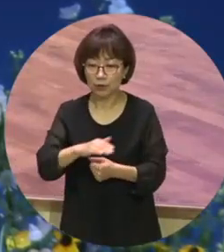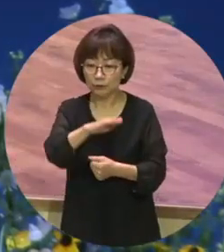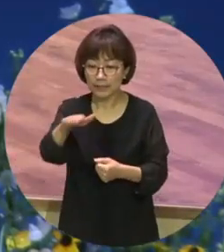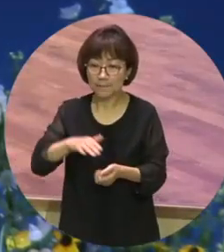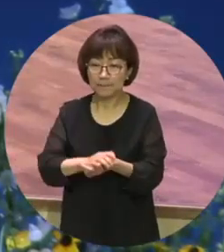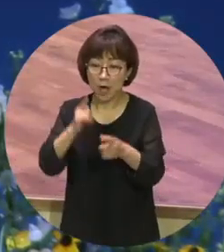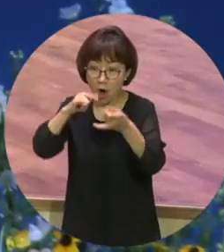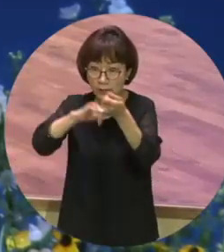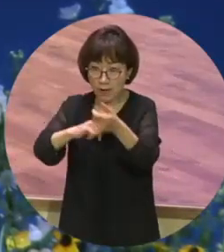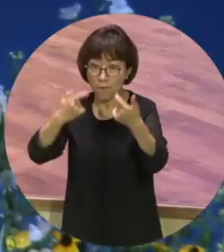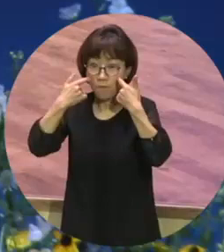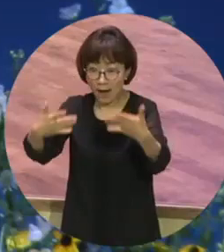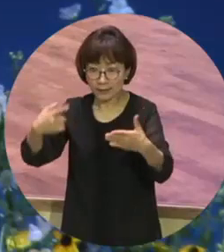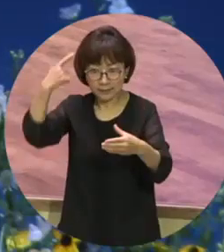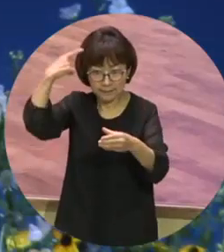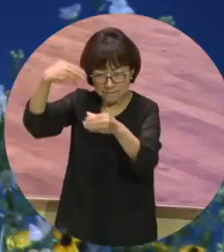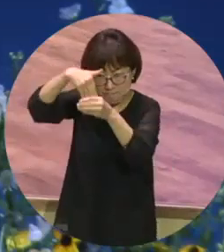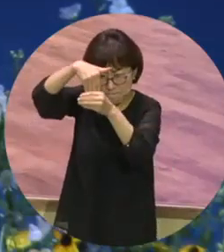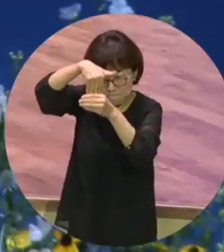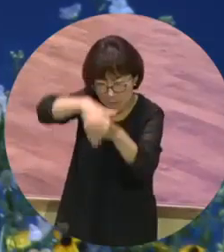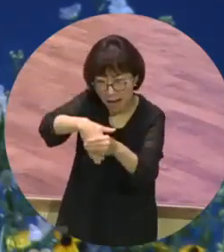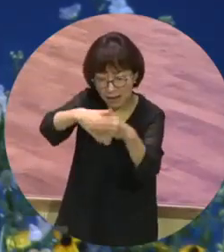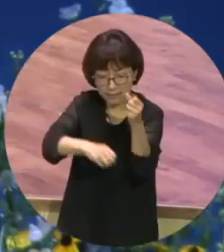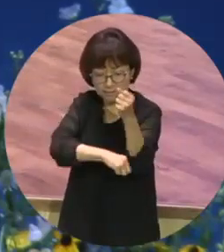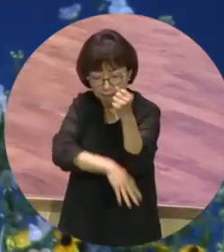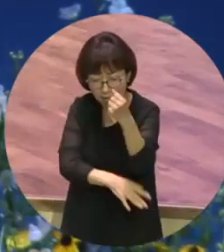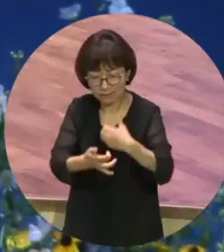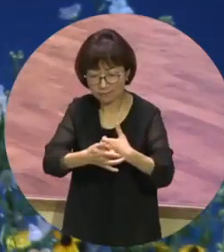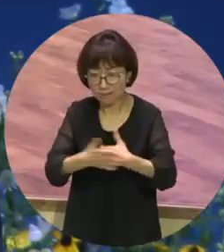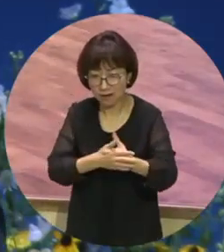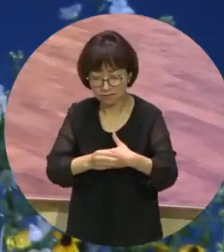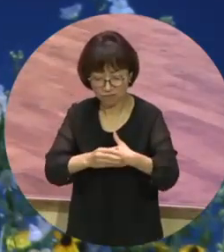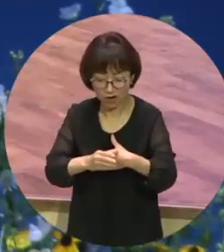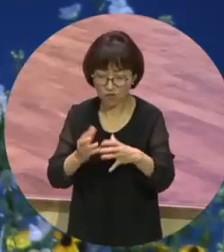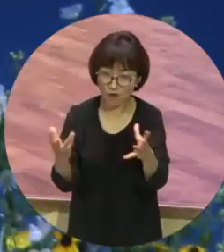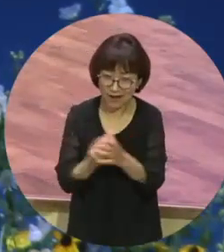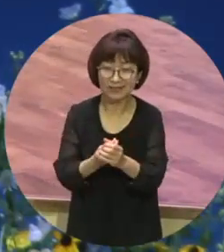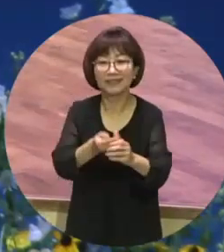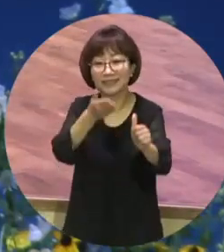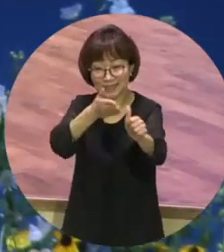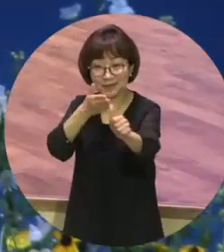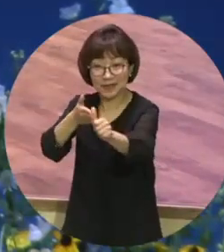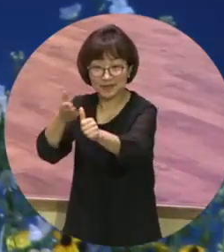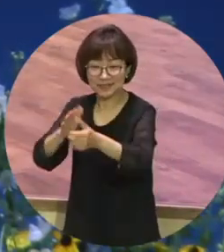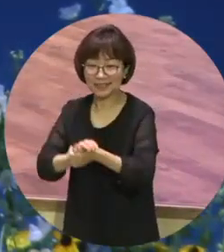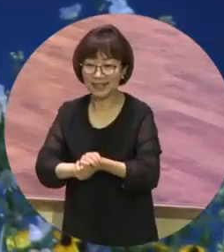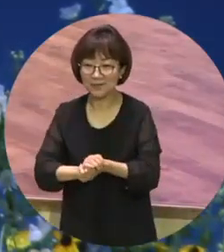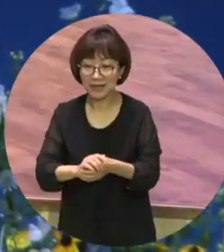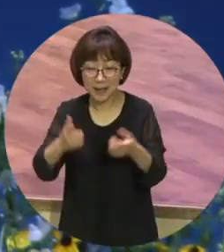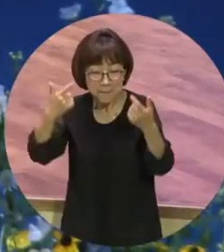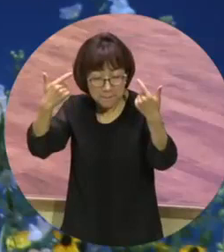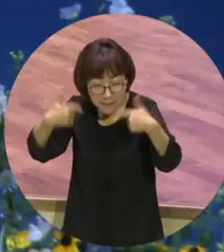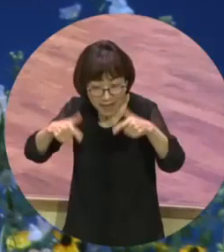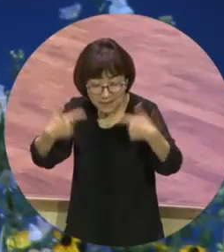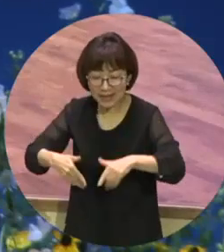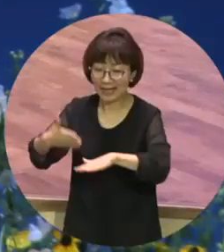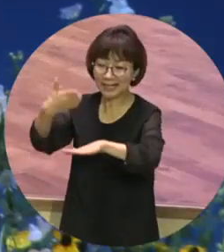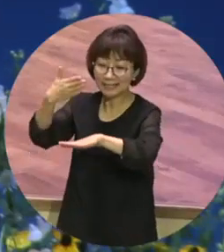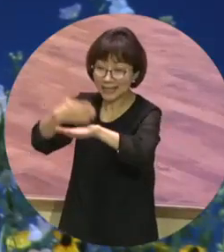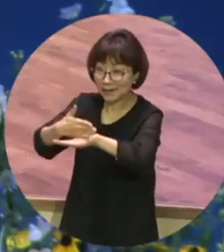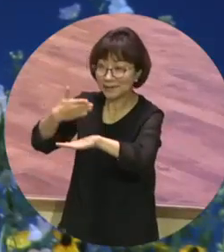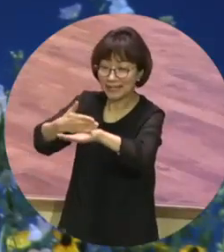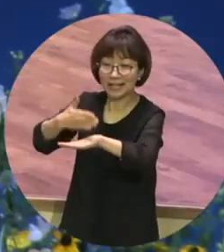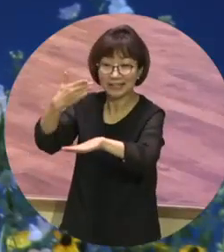체질로 뿌려 내리기를 바랍니다. 내 마음에 완전히 감사의 기적을 날마다 내가 체험해야